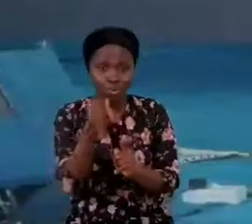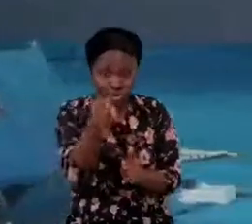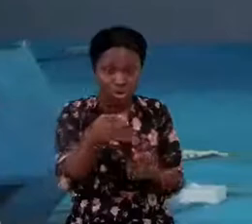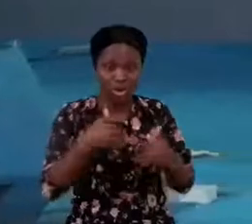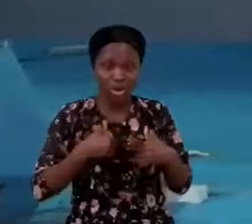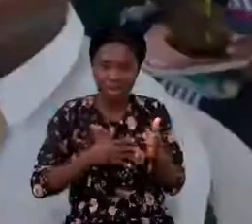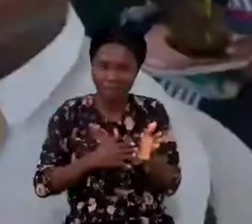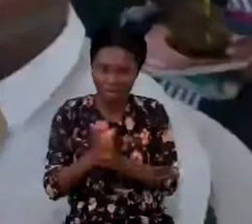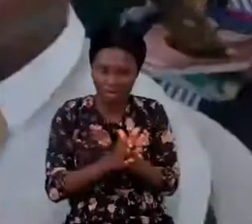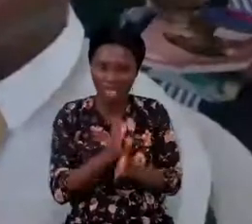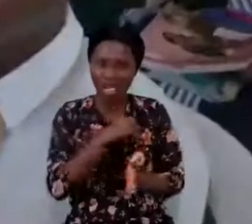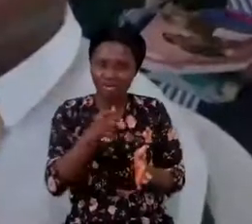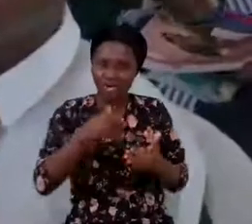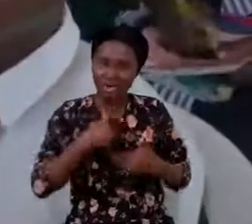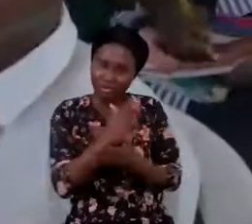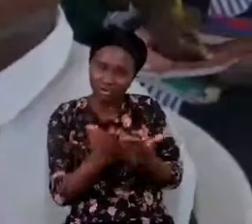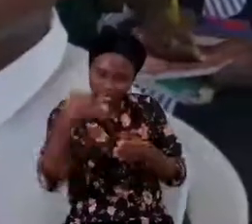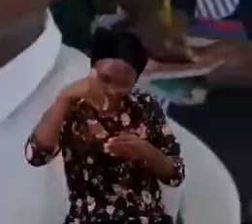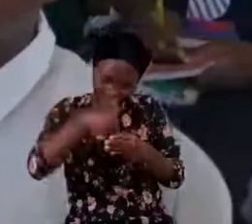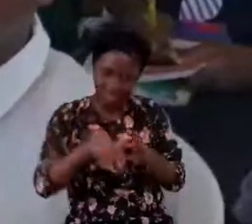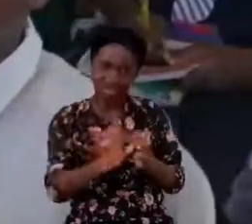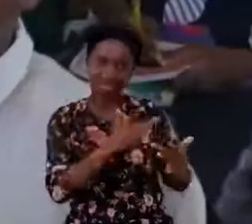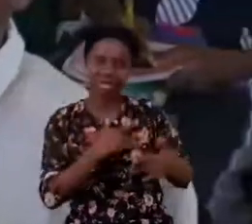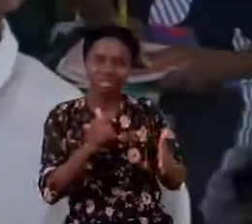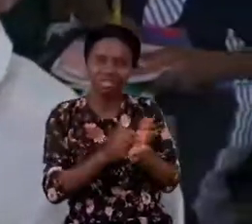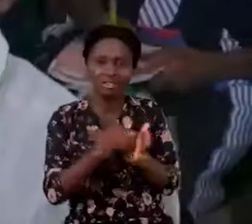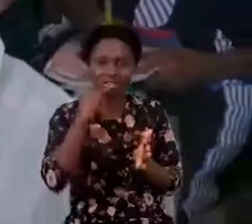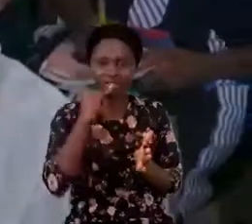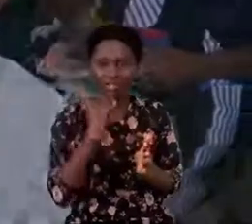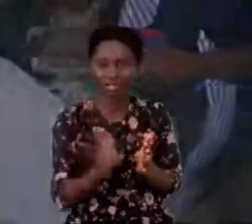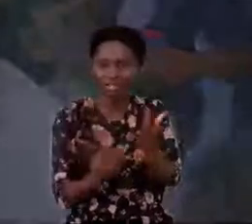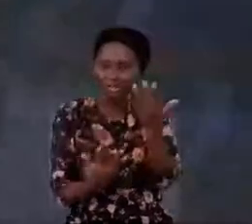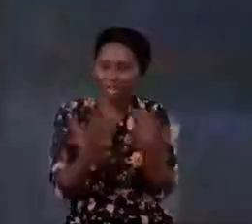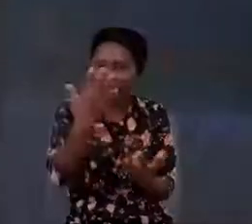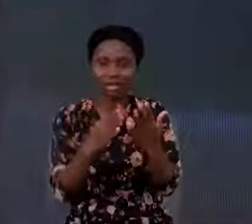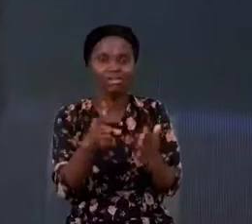avec de grandes connaissances, de grandes réalisations au nom de Jésus.